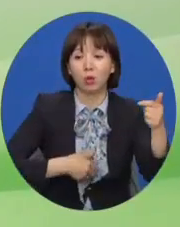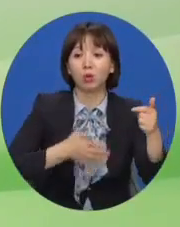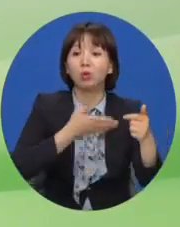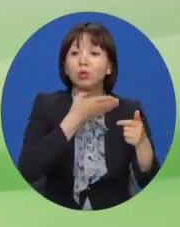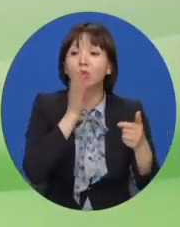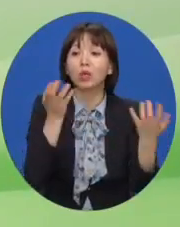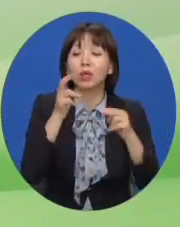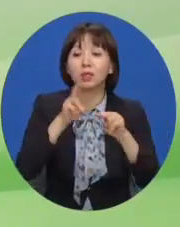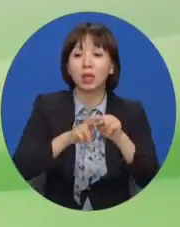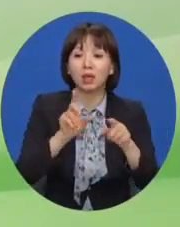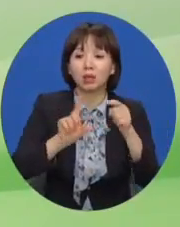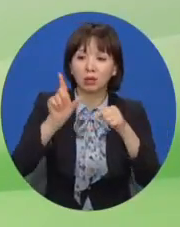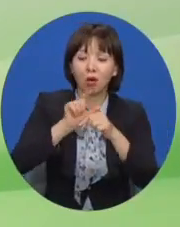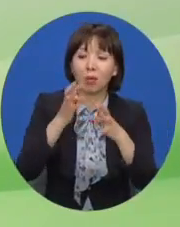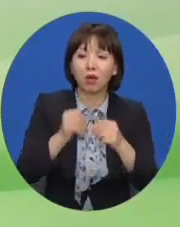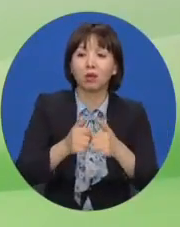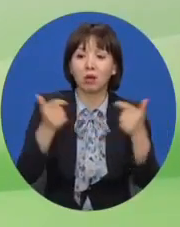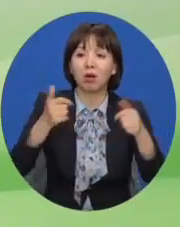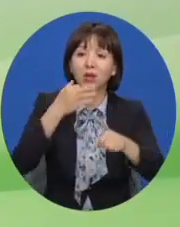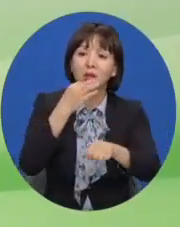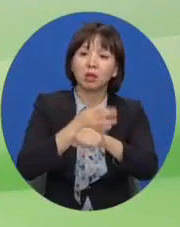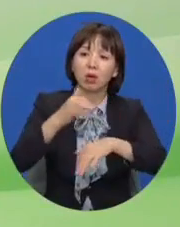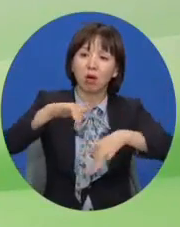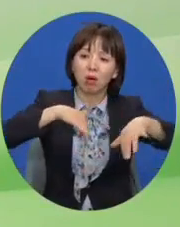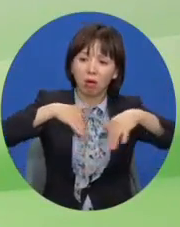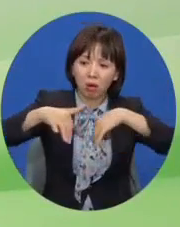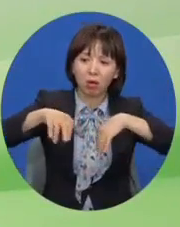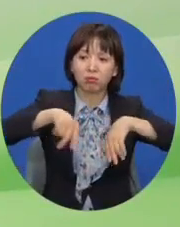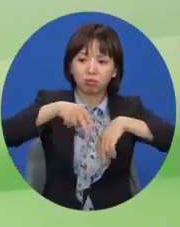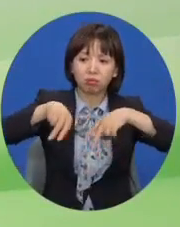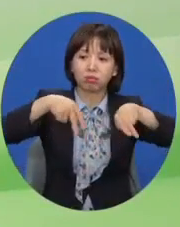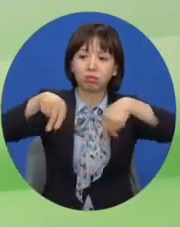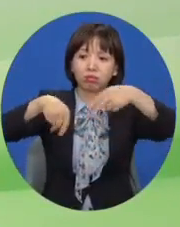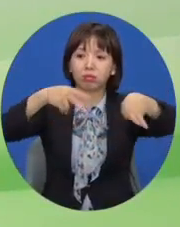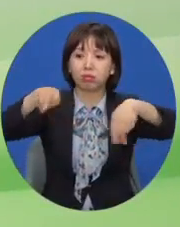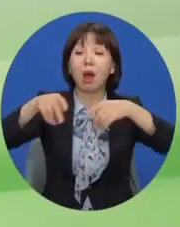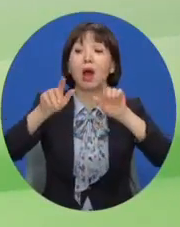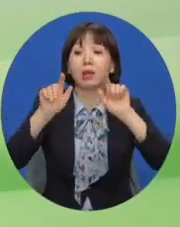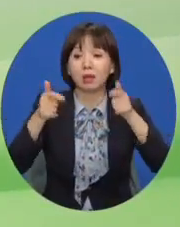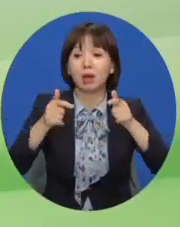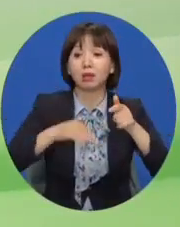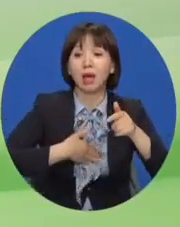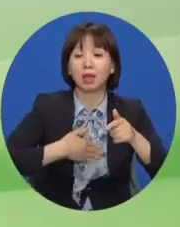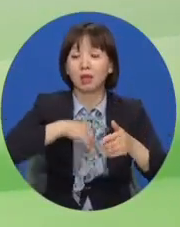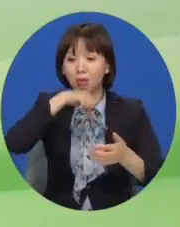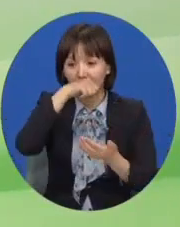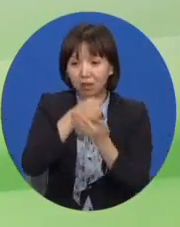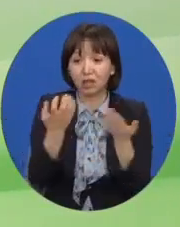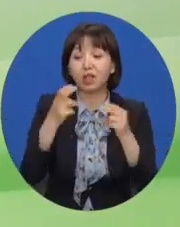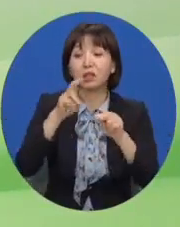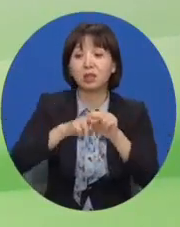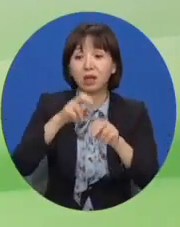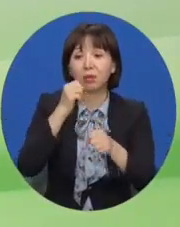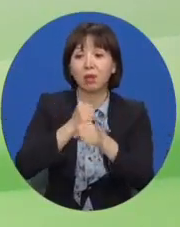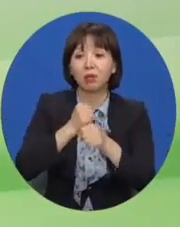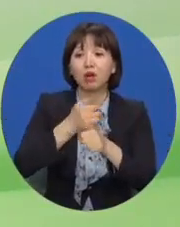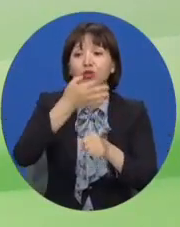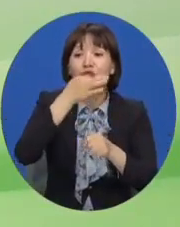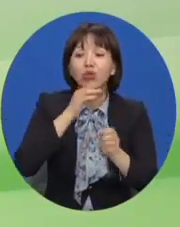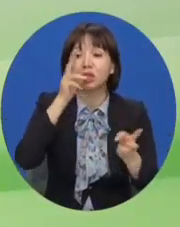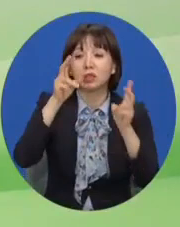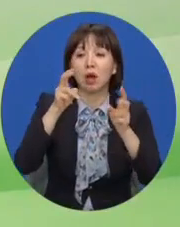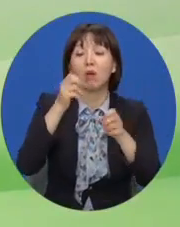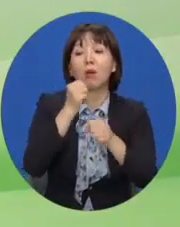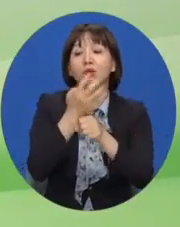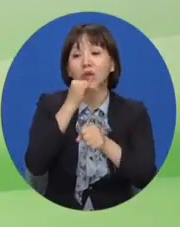됩니다. 단순하게 거리를 배회하는 것이 아니라 자기에게 맞는 일자리를 만들어서 수익 사업을 할 수 있게 만들어야